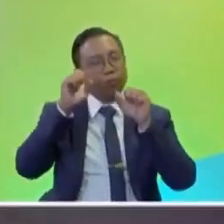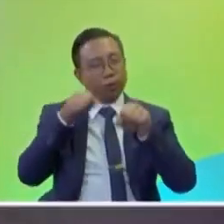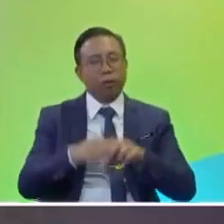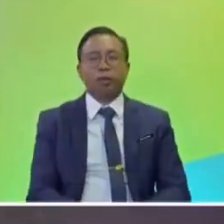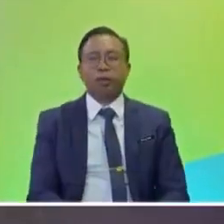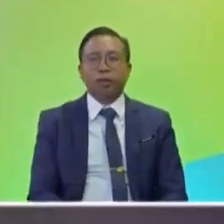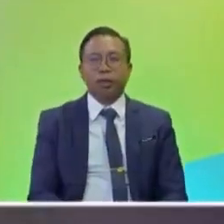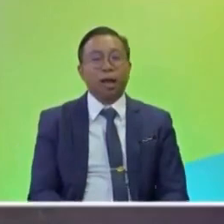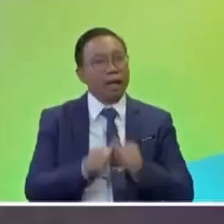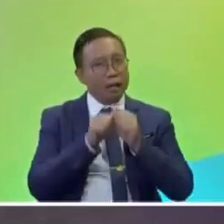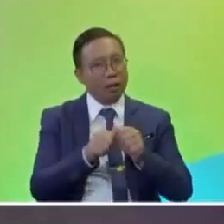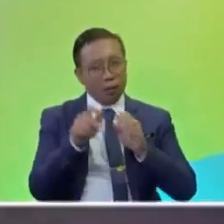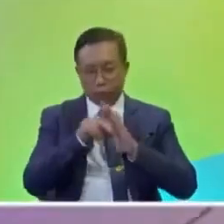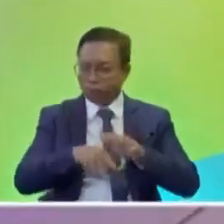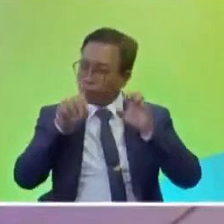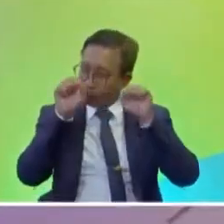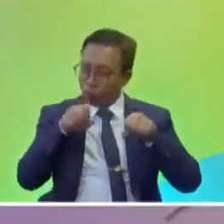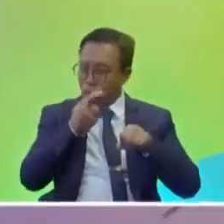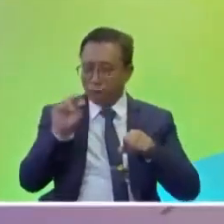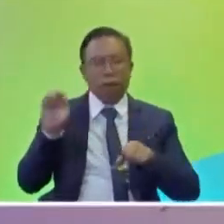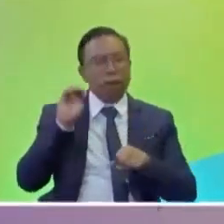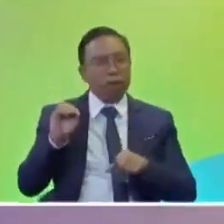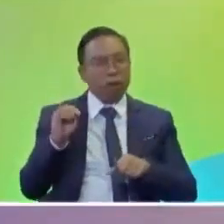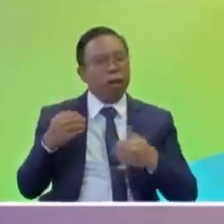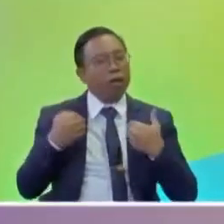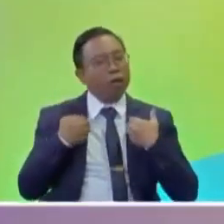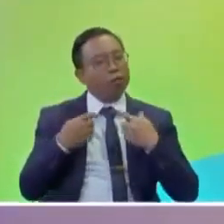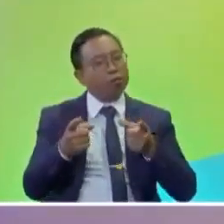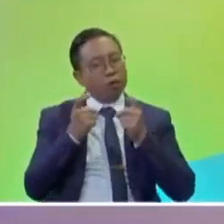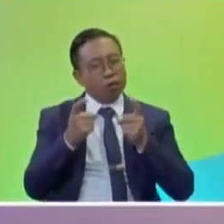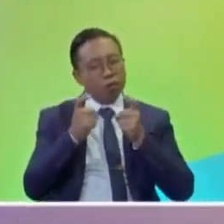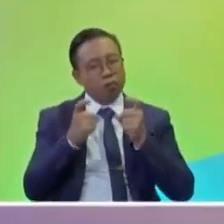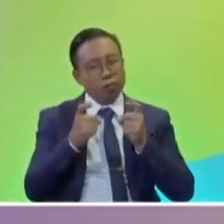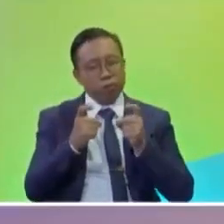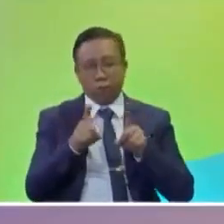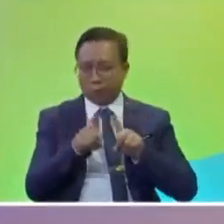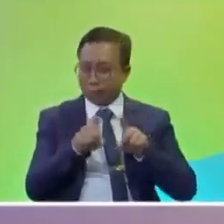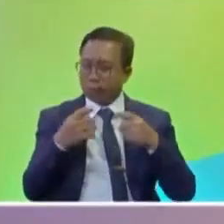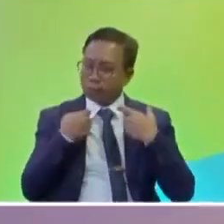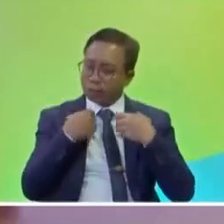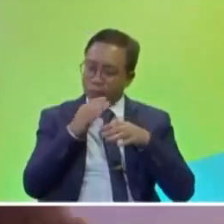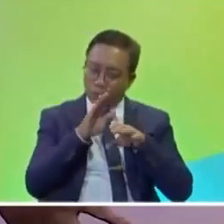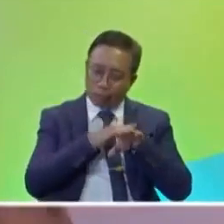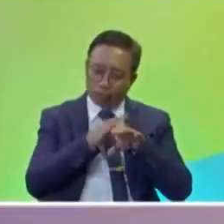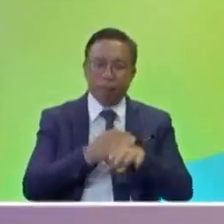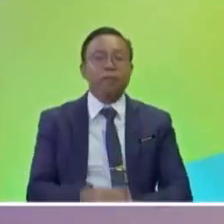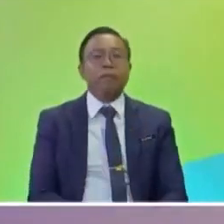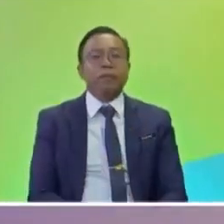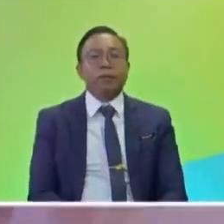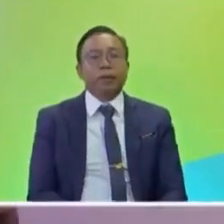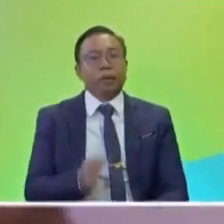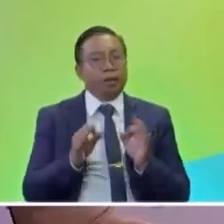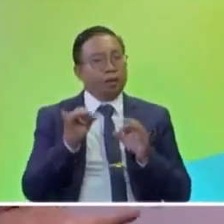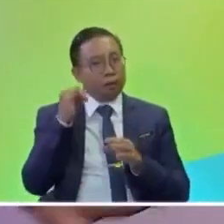dia ikut dia punya kemampuan. Ada yang boleh laju, ada yang tak boleh. Okay. Terbatas pergerakan dia. Ha, cuba. Ha, yang kalau yang